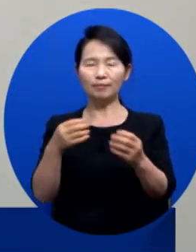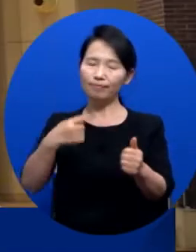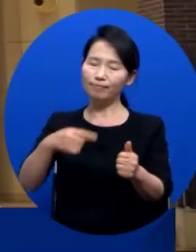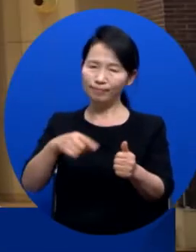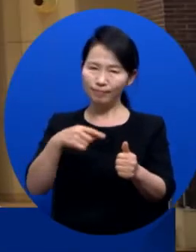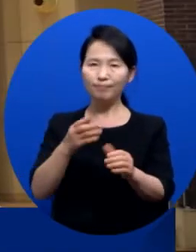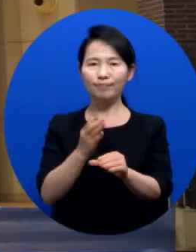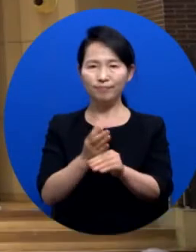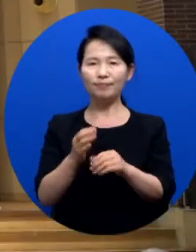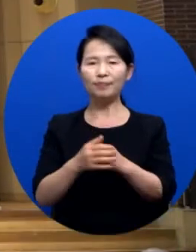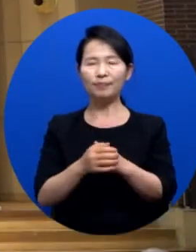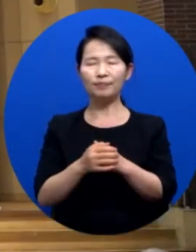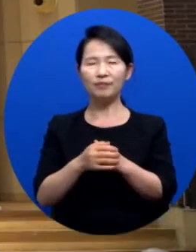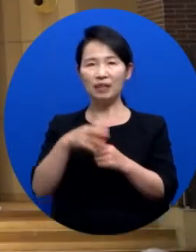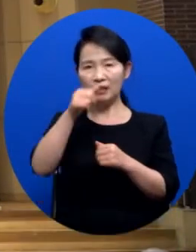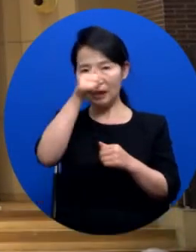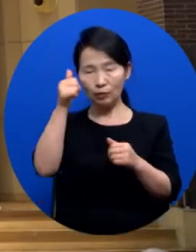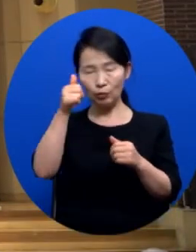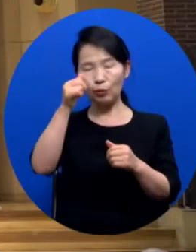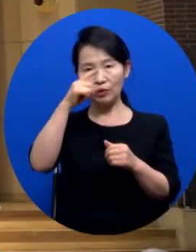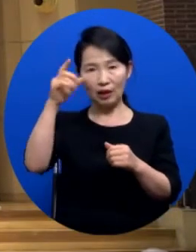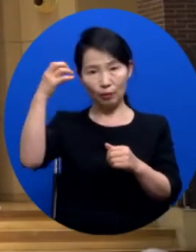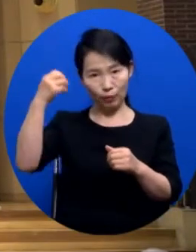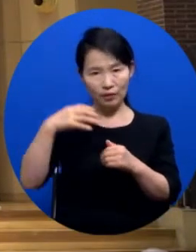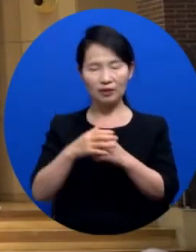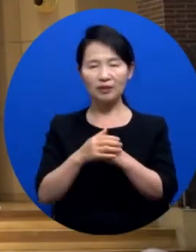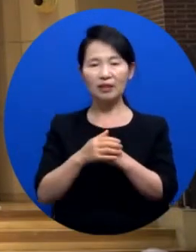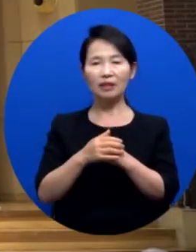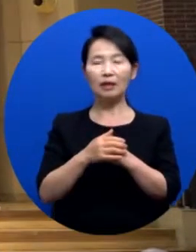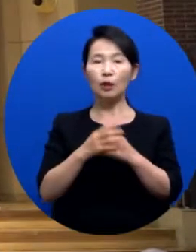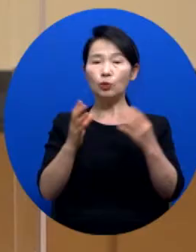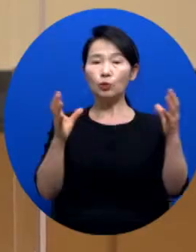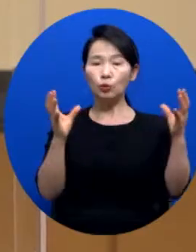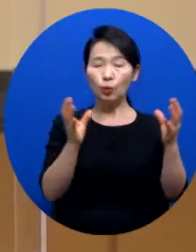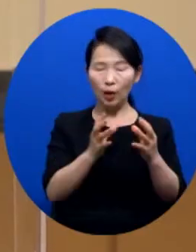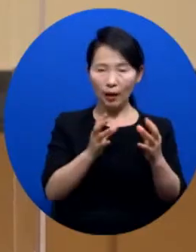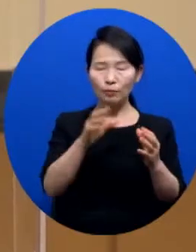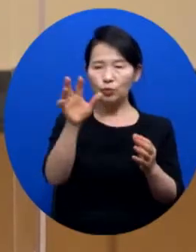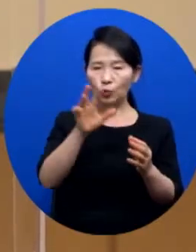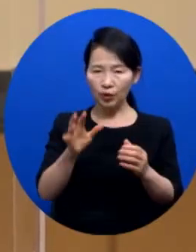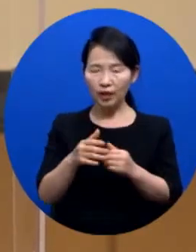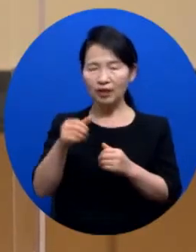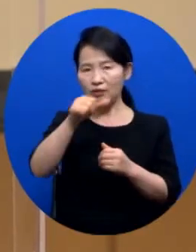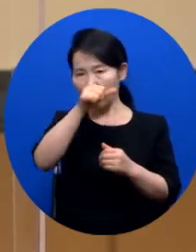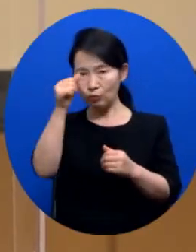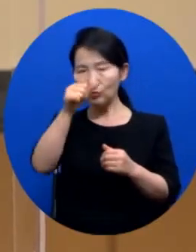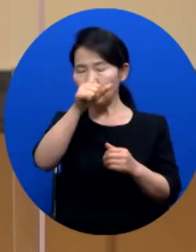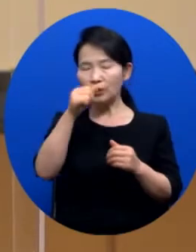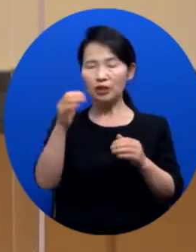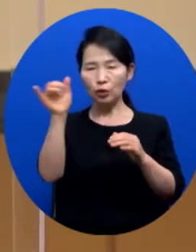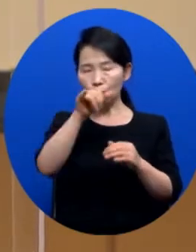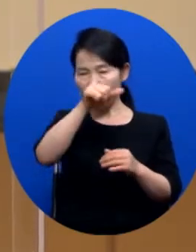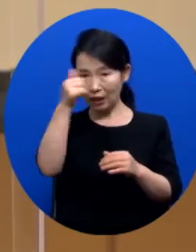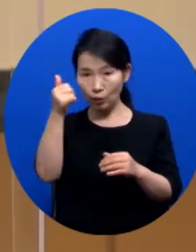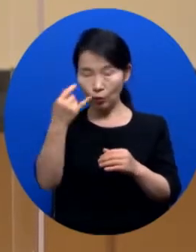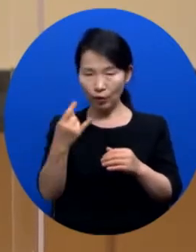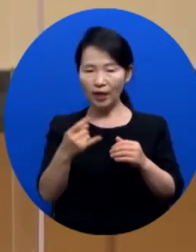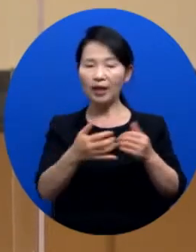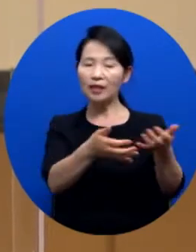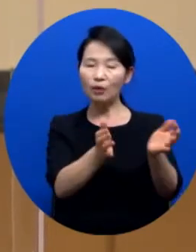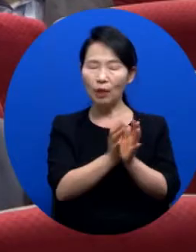있어요. 장로대학원은 대한예수교장로회 통합총회 전국장로회연합회